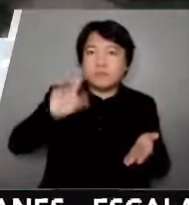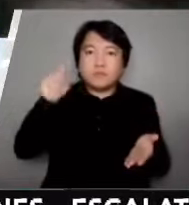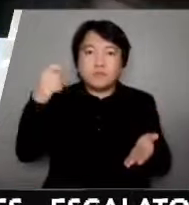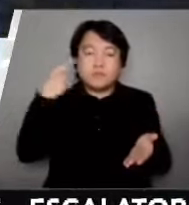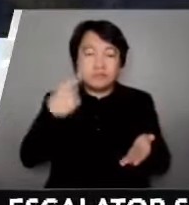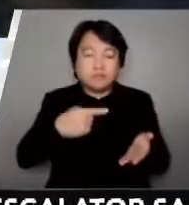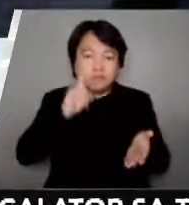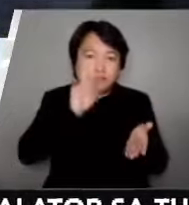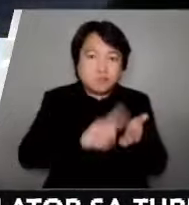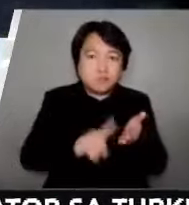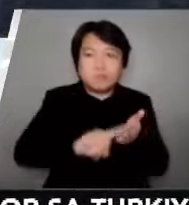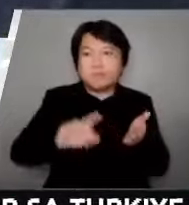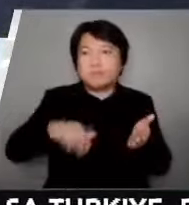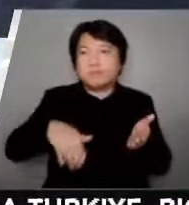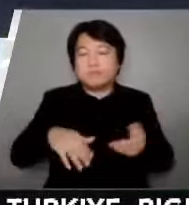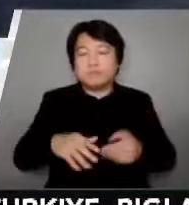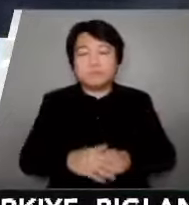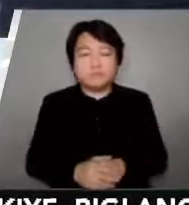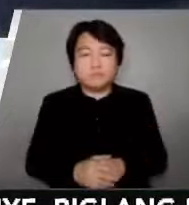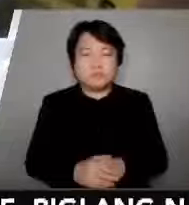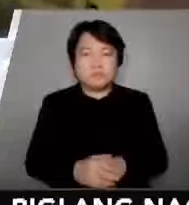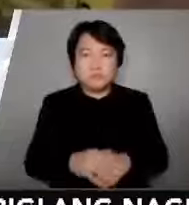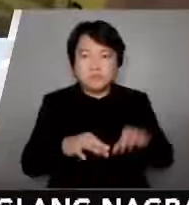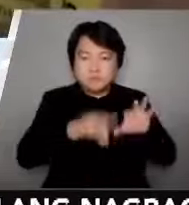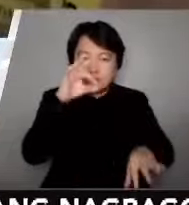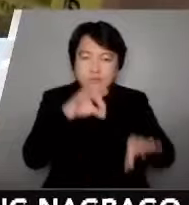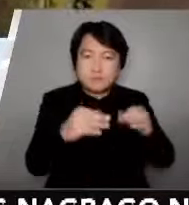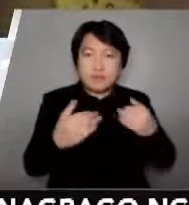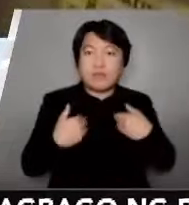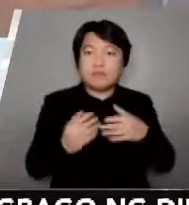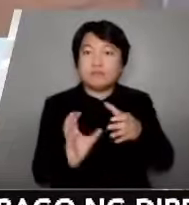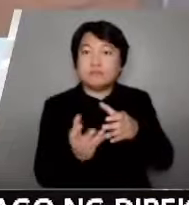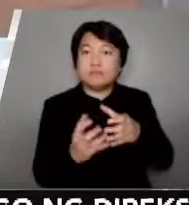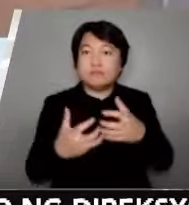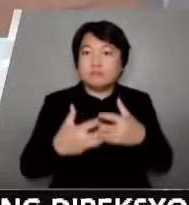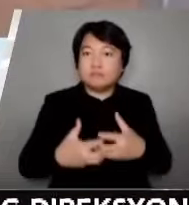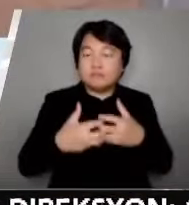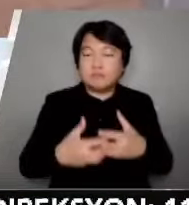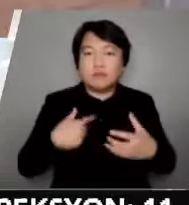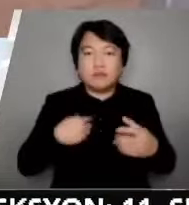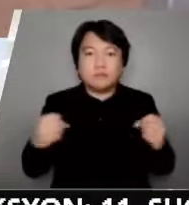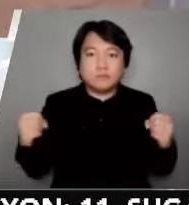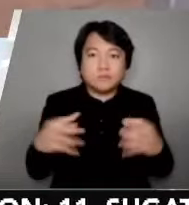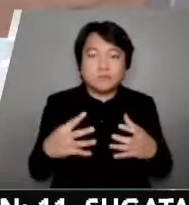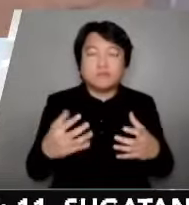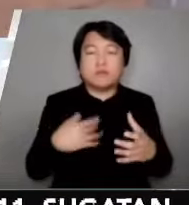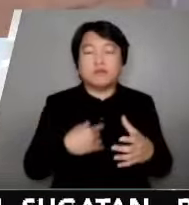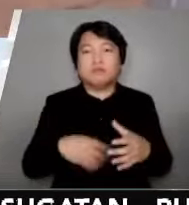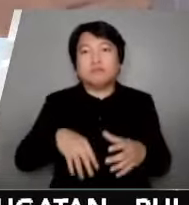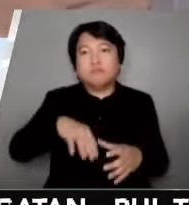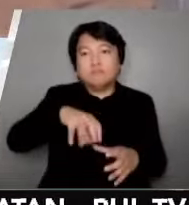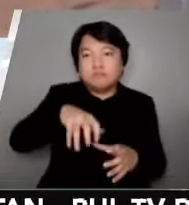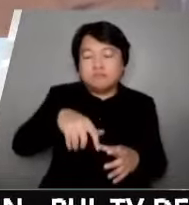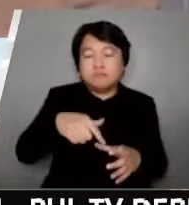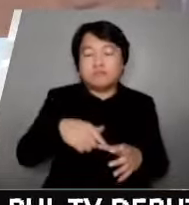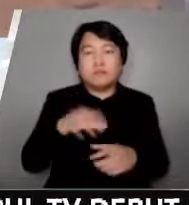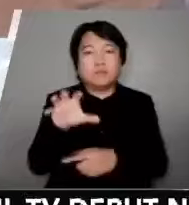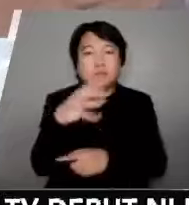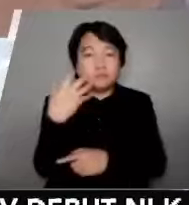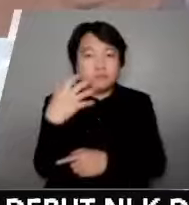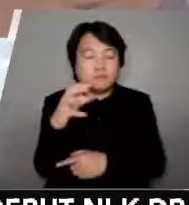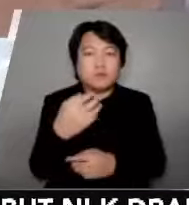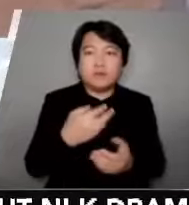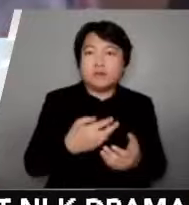unregistered appliance na nakita ang washing machine oven toaster blender electric fund rice cooker at multicooker